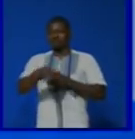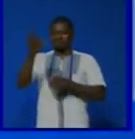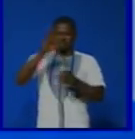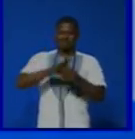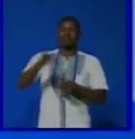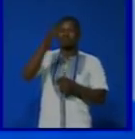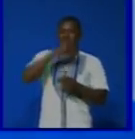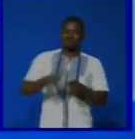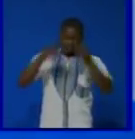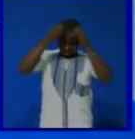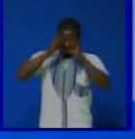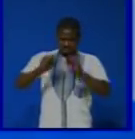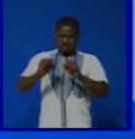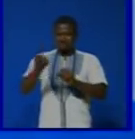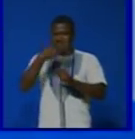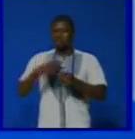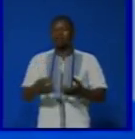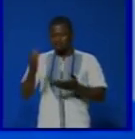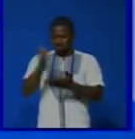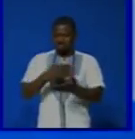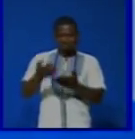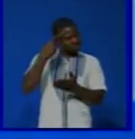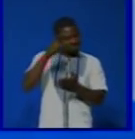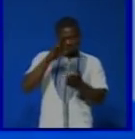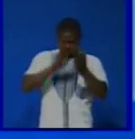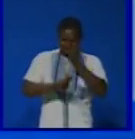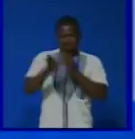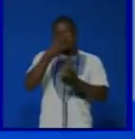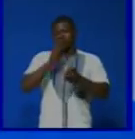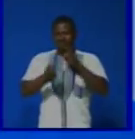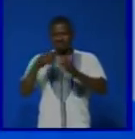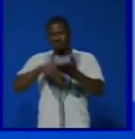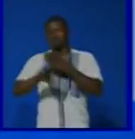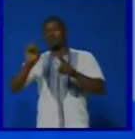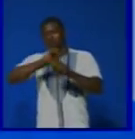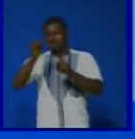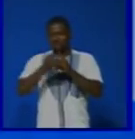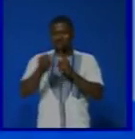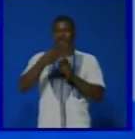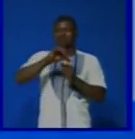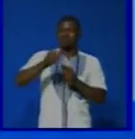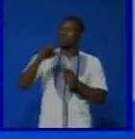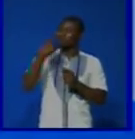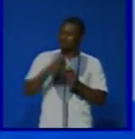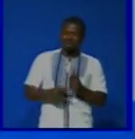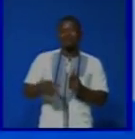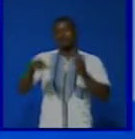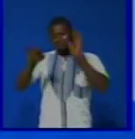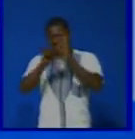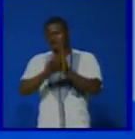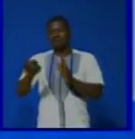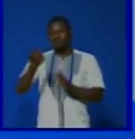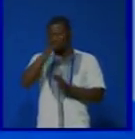à réduire les clivages dans la société. Le candidat de l'extrême droite, qui a interdit à ses enfants de sortir avec des filles